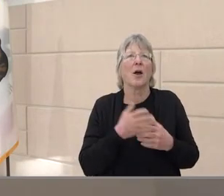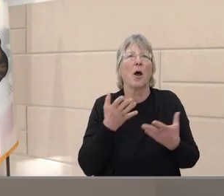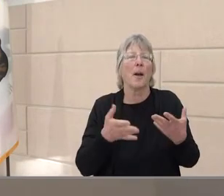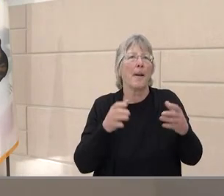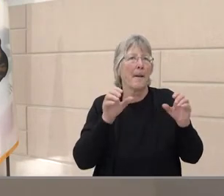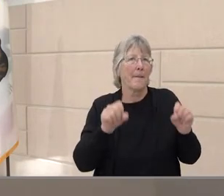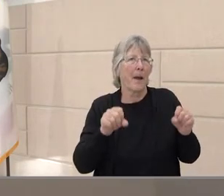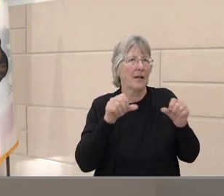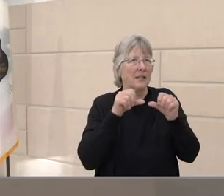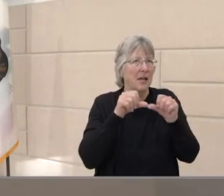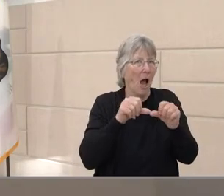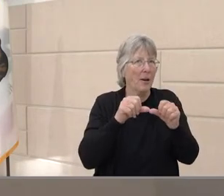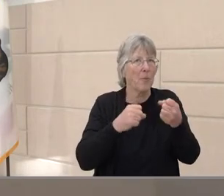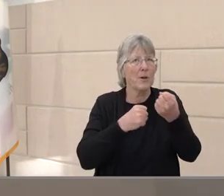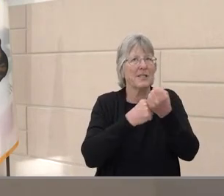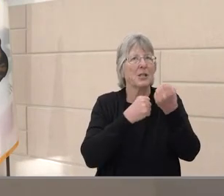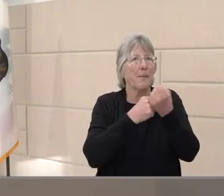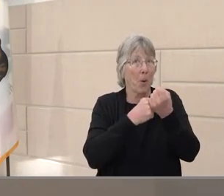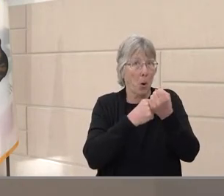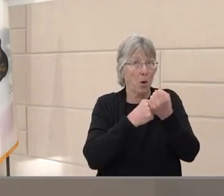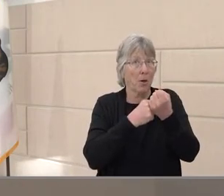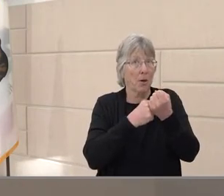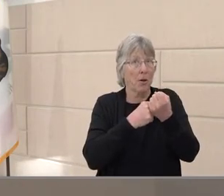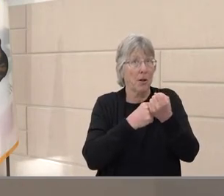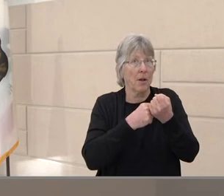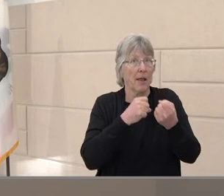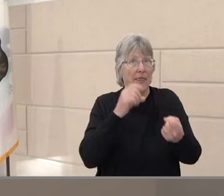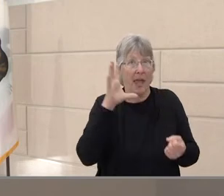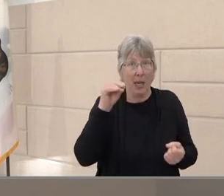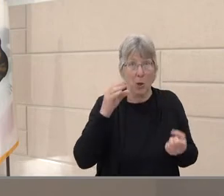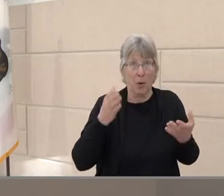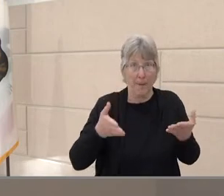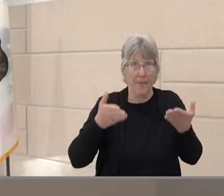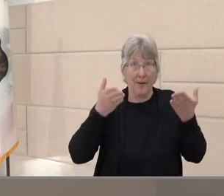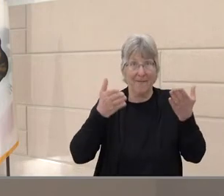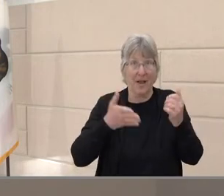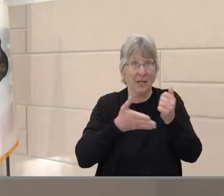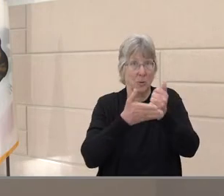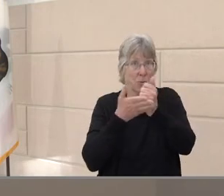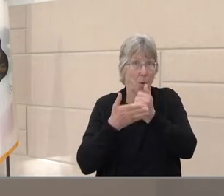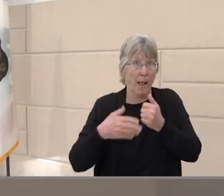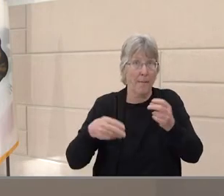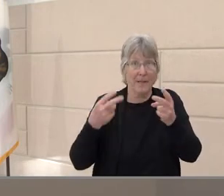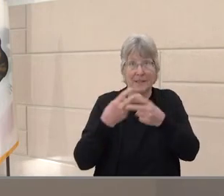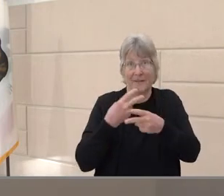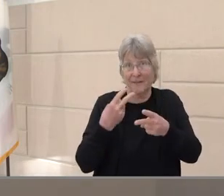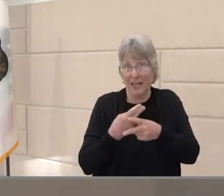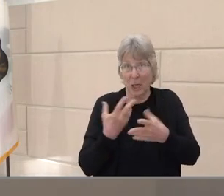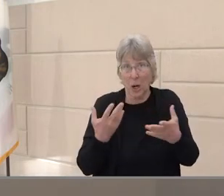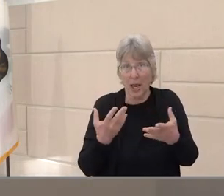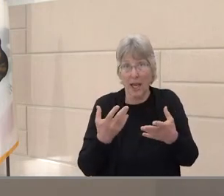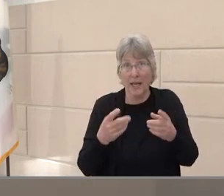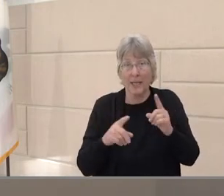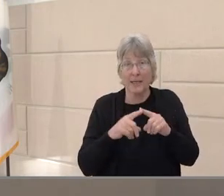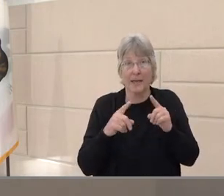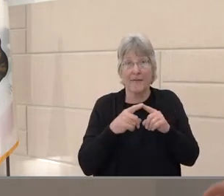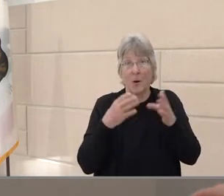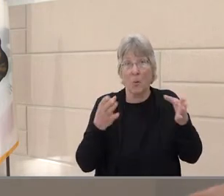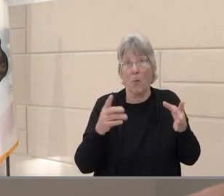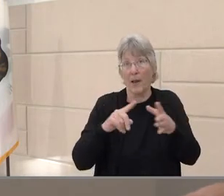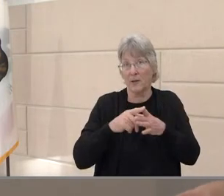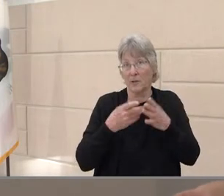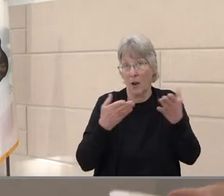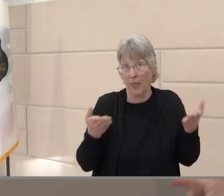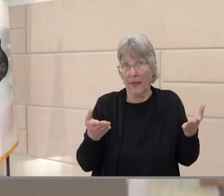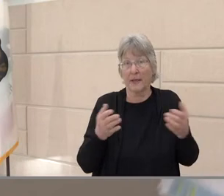ជជែកអំពីថាការផ្ដល់ជំនួយជាបន្តបន្ទាប់មកពីក្រសួងរបស់អ្នកស្រីហ្នឹងស